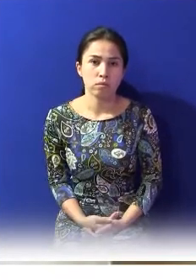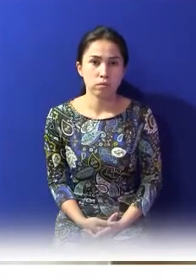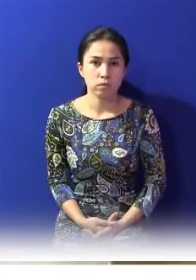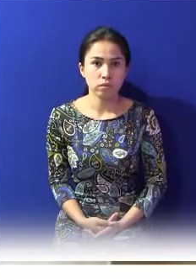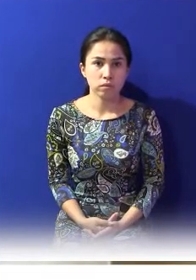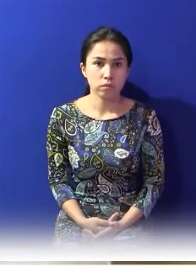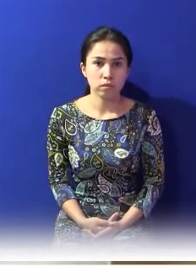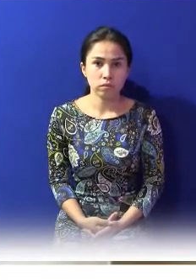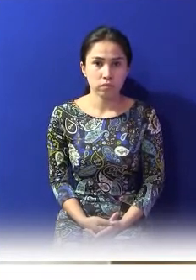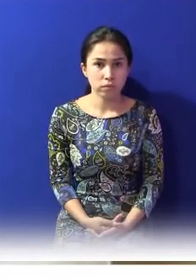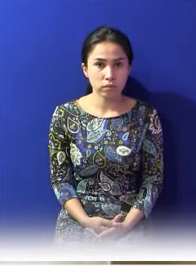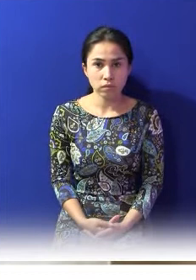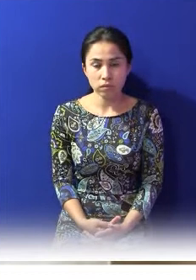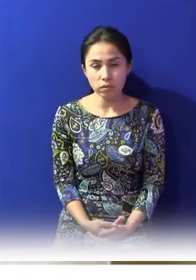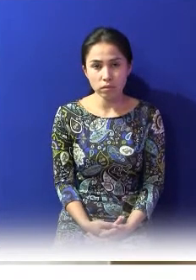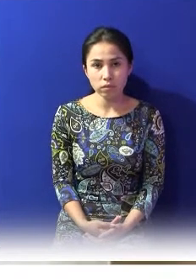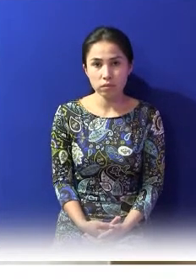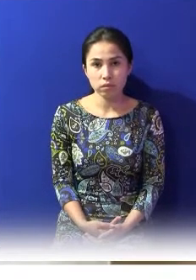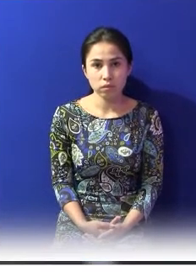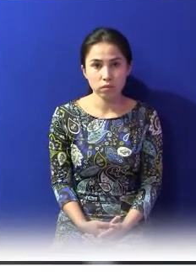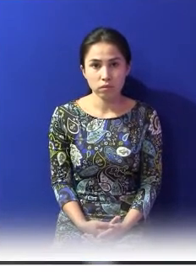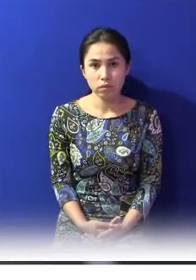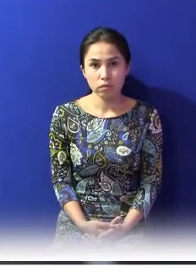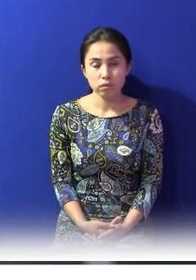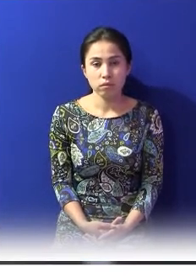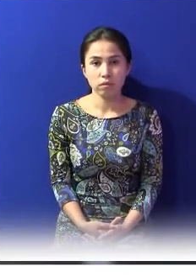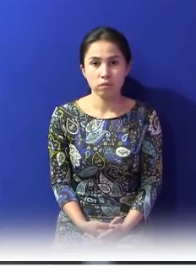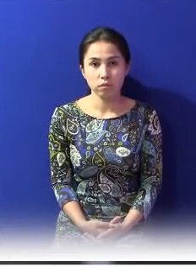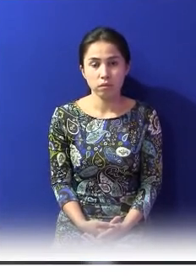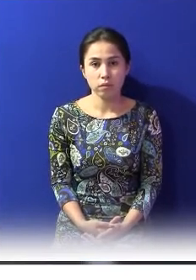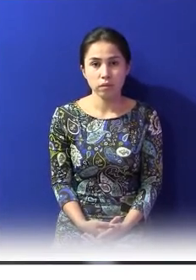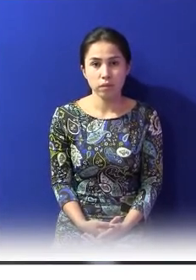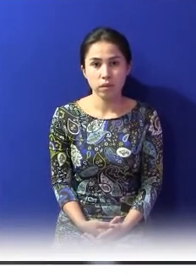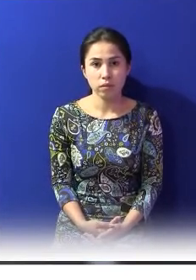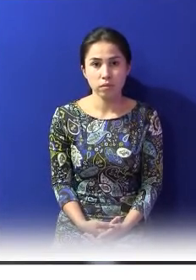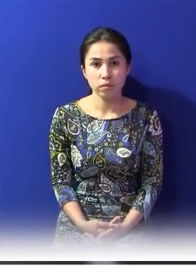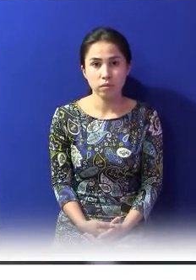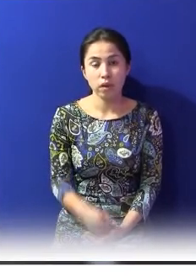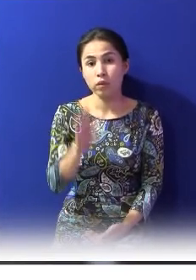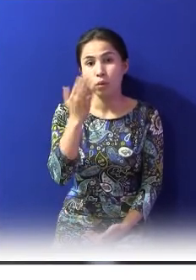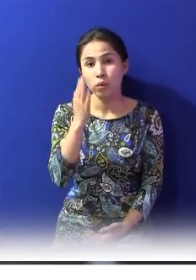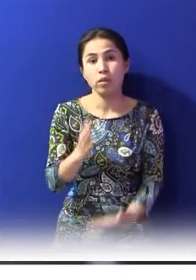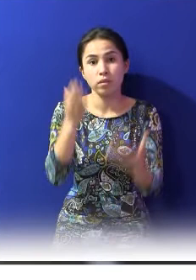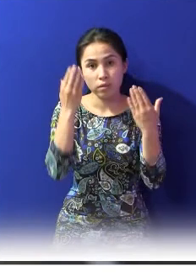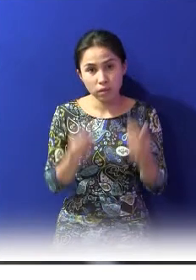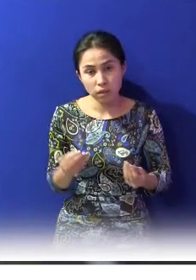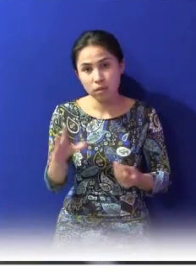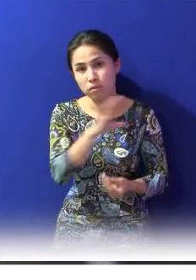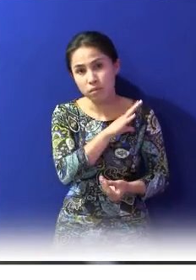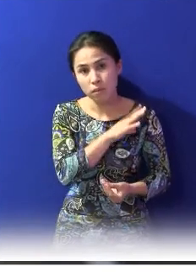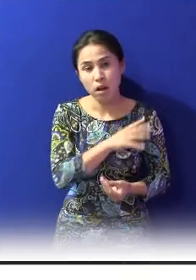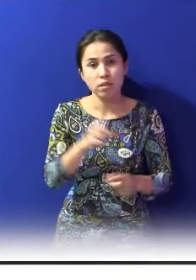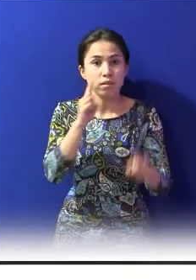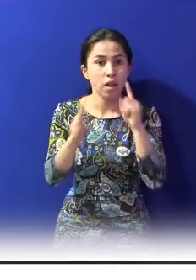облысының инвесторларға қызмет көрсету, жобаларды басқару және цифрландыру орталығының директоры Дамир Егізбаевтың айтуынша, мемлекеттік